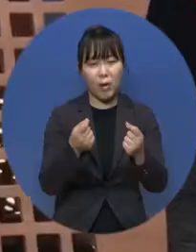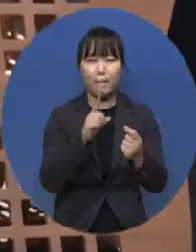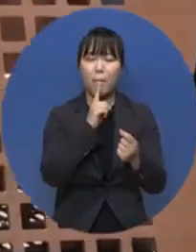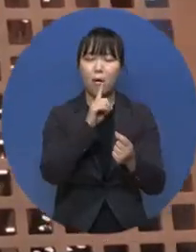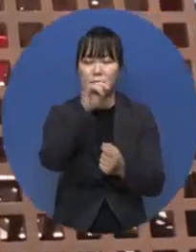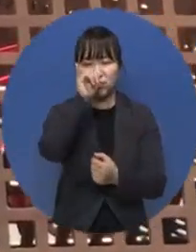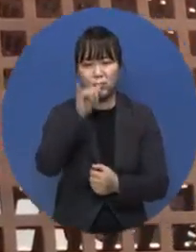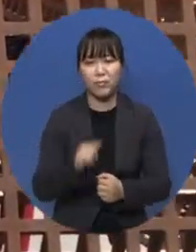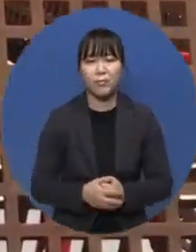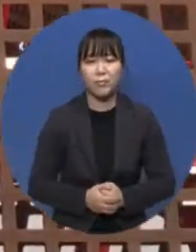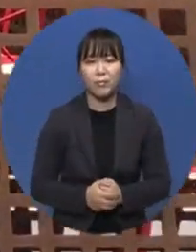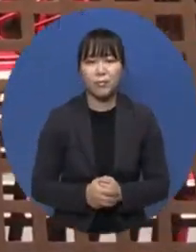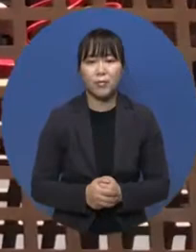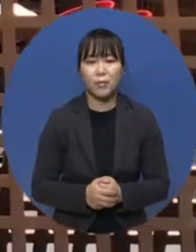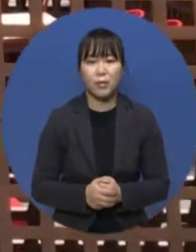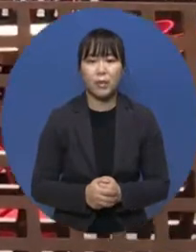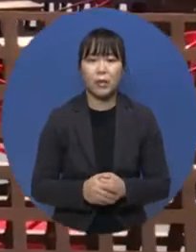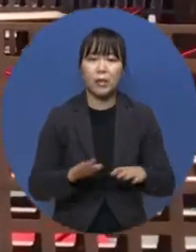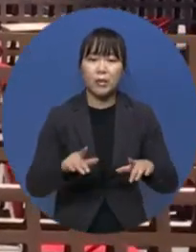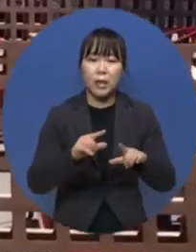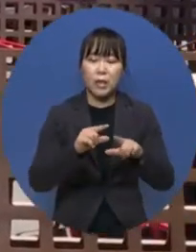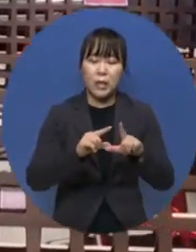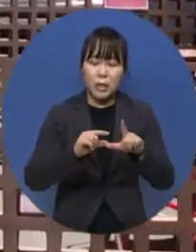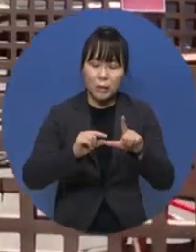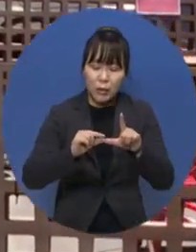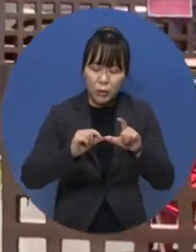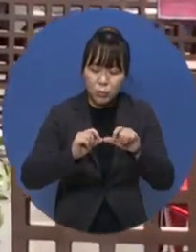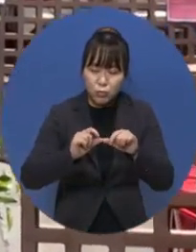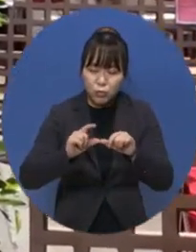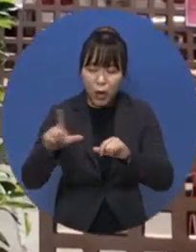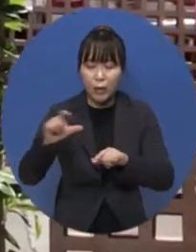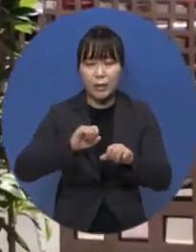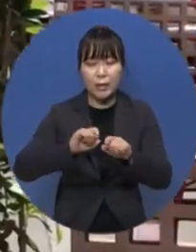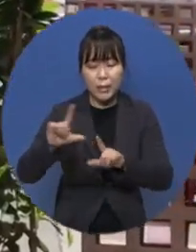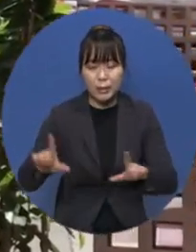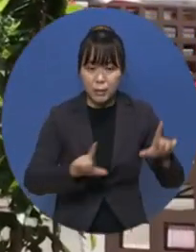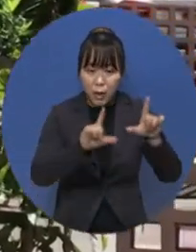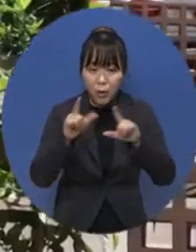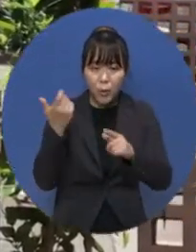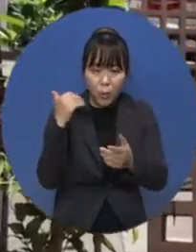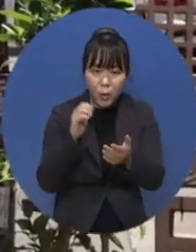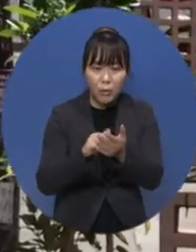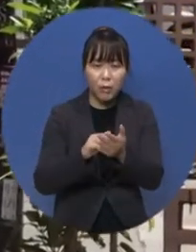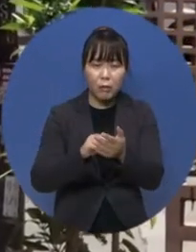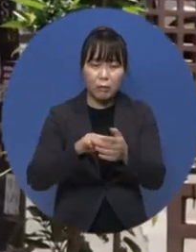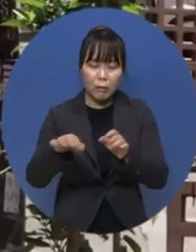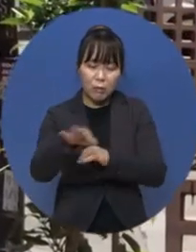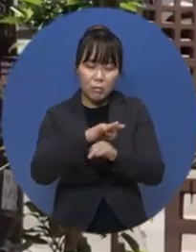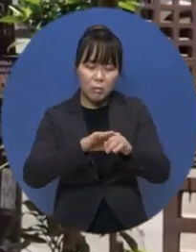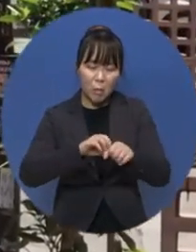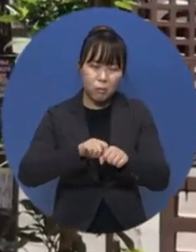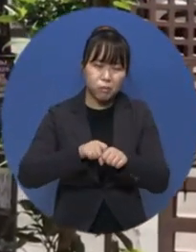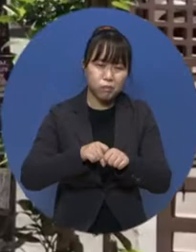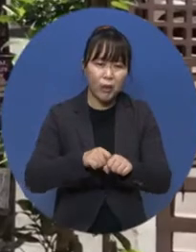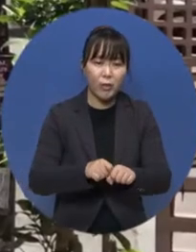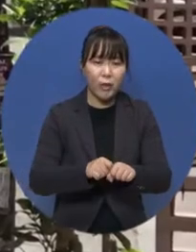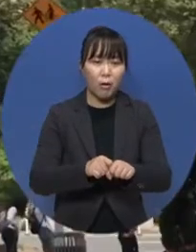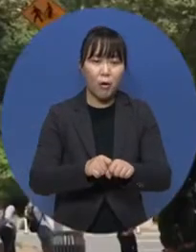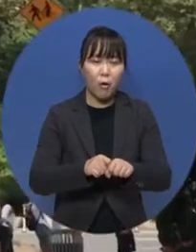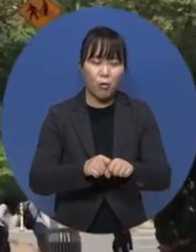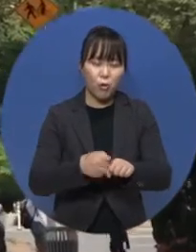있습니다. 이제 겨우 일상으로 조금씩 돌아가고 있는 요즘 경제적 압박으로 어쩔 수 없이 무리한 선택을 해야 하는